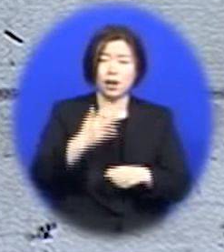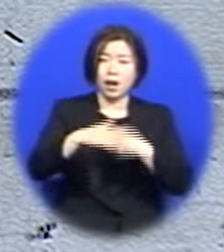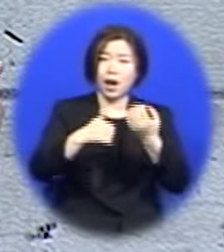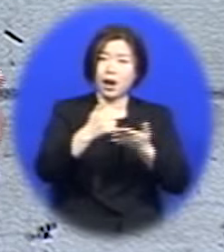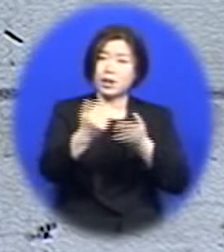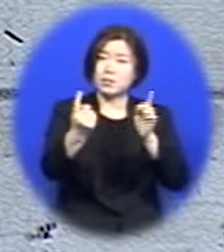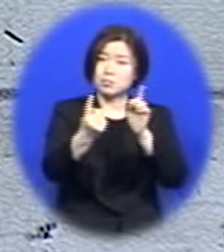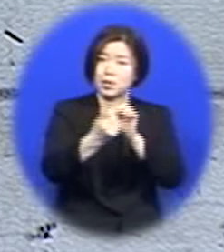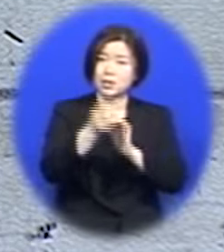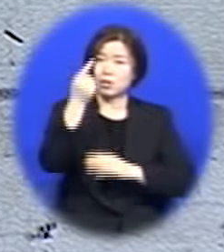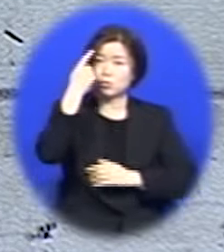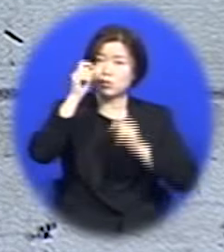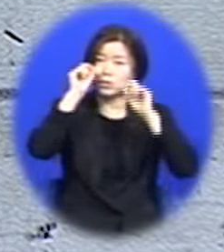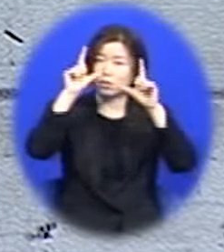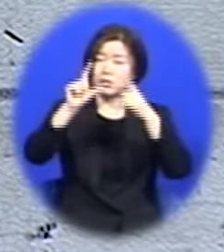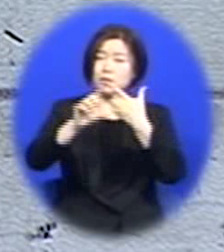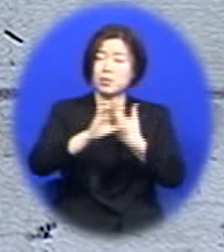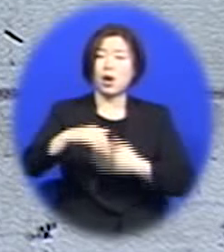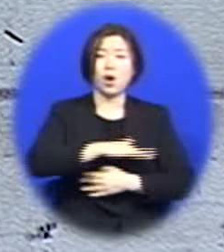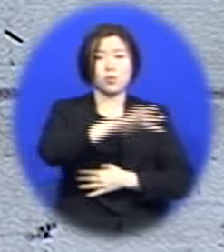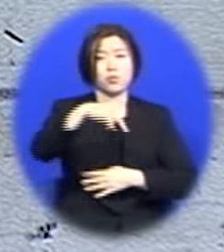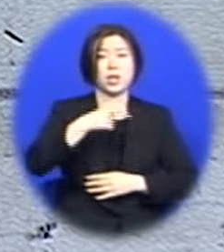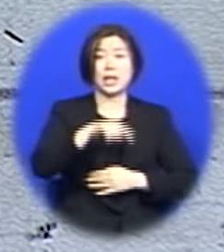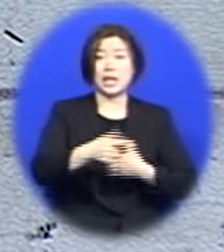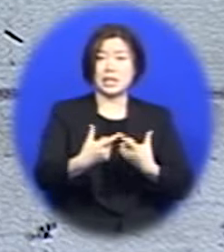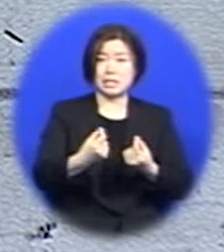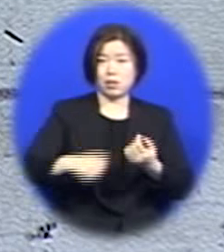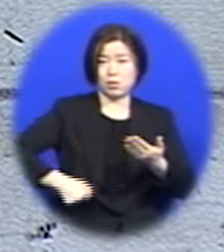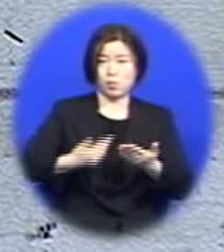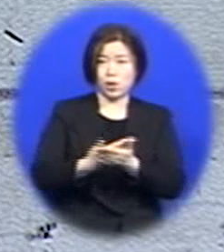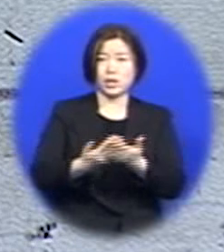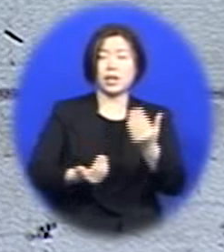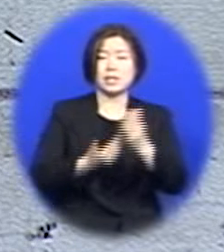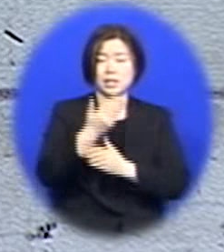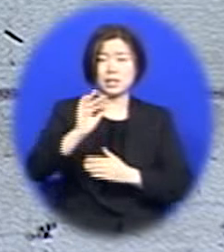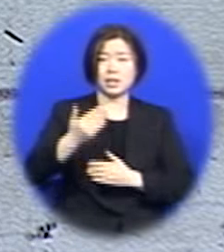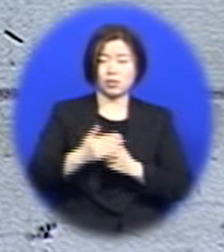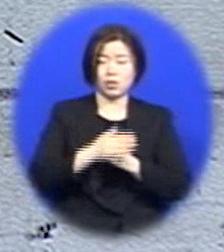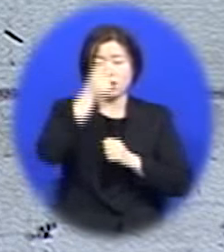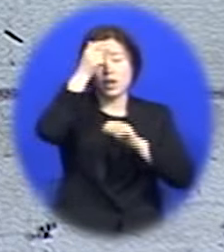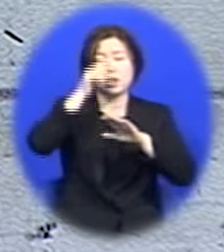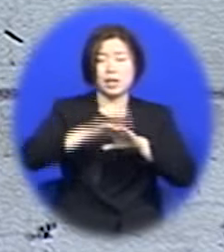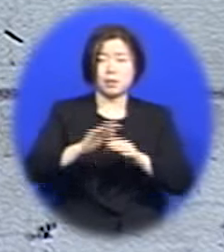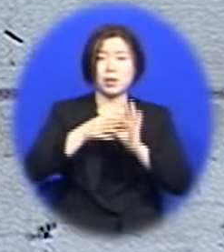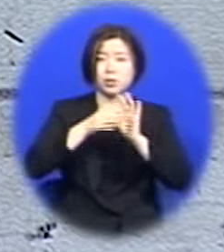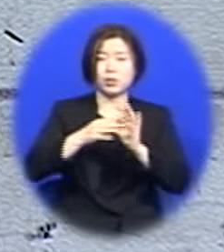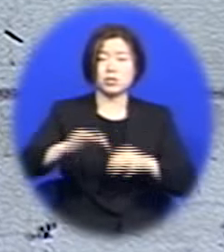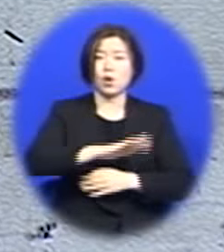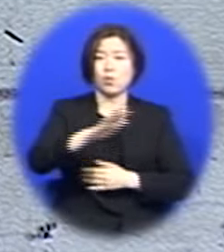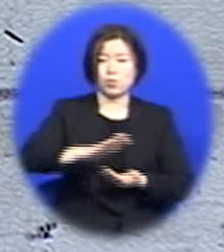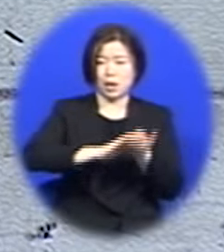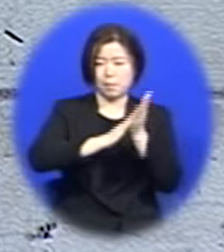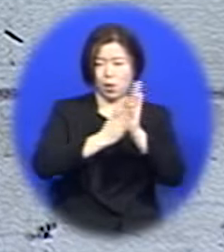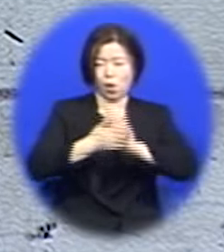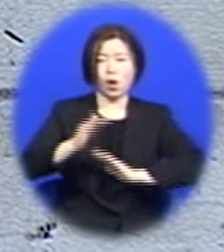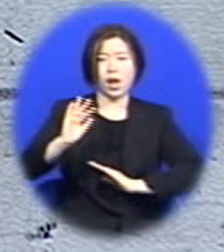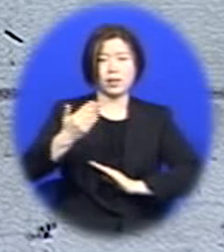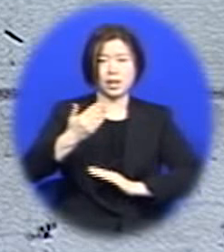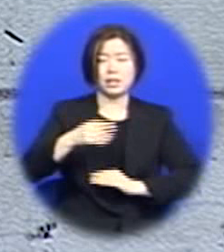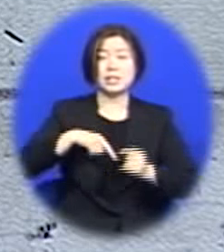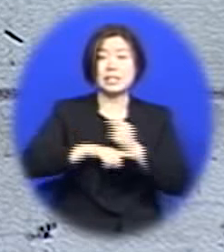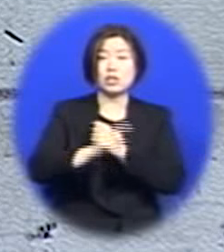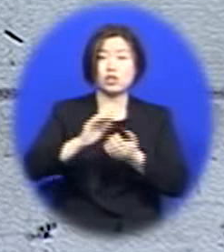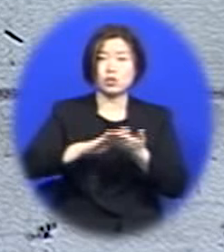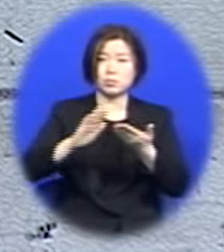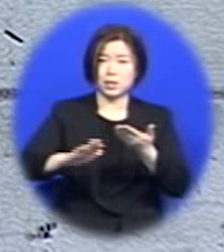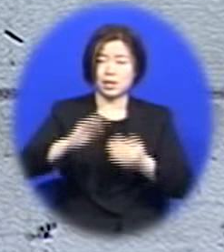하나님을 만나는 눈이 뜨이면 우리에게 이런 회개가 일어납니다. 예배를 통해서 우리가 변화되는 이유예요.